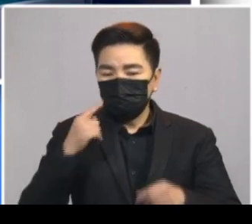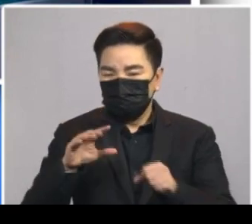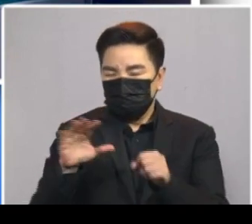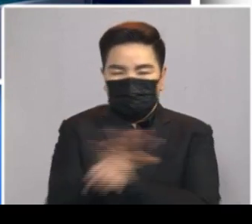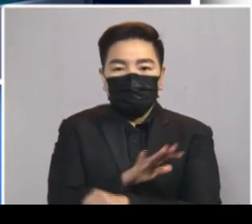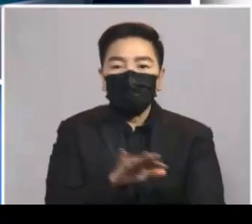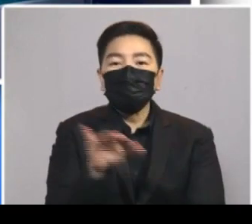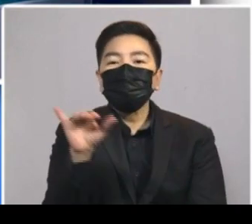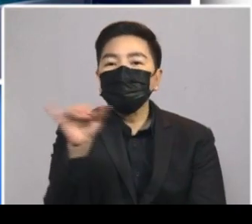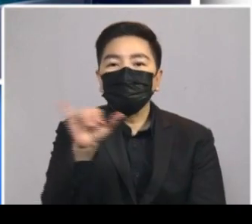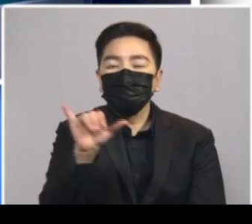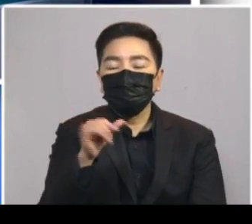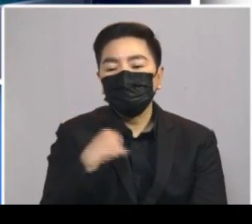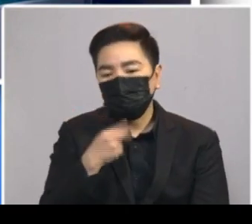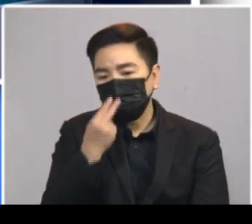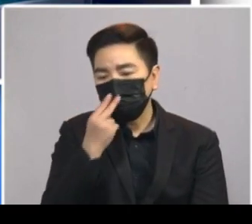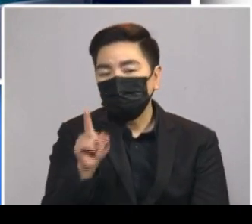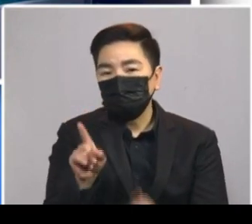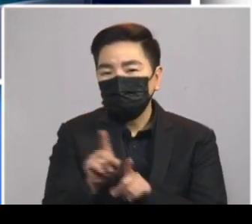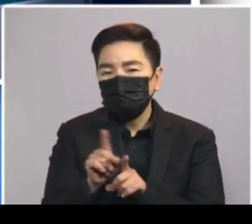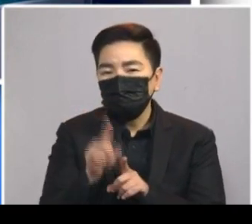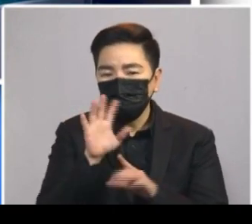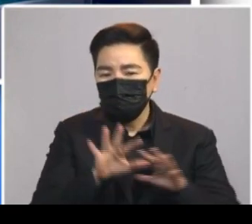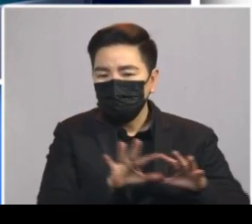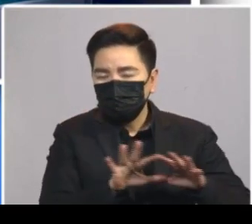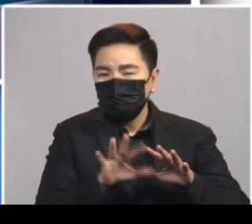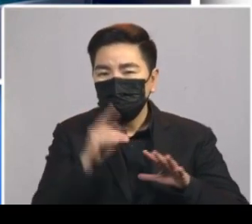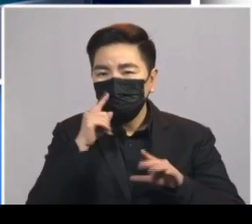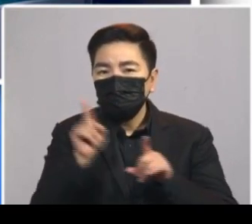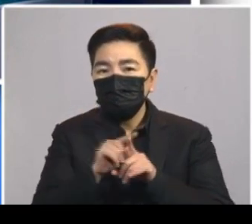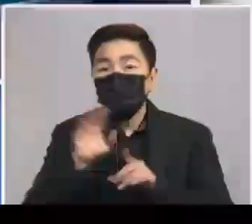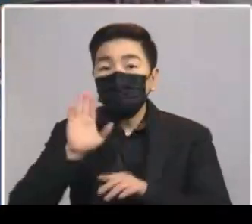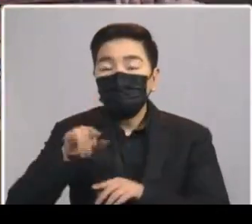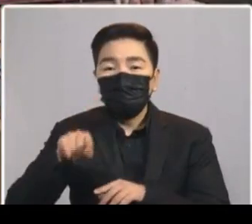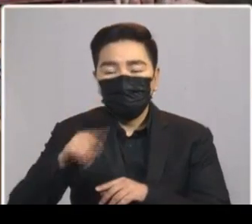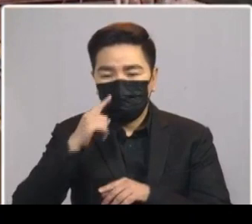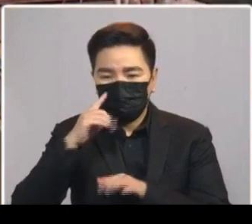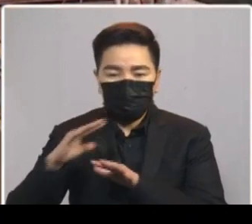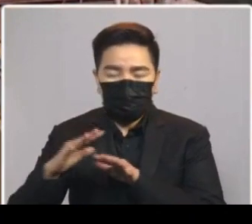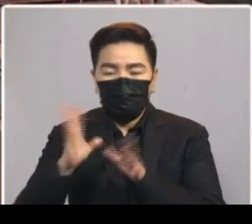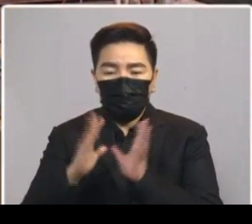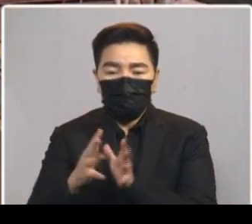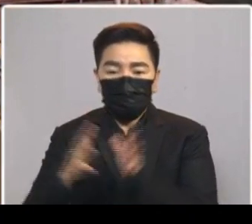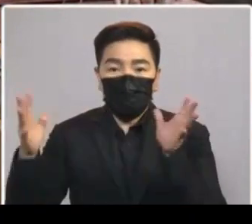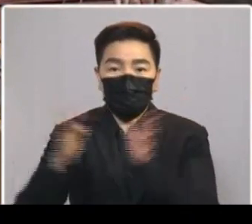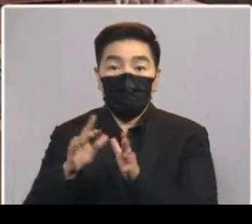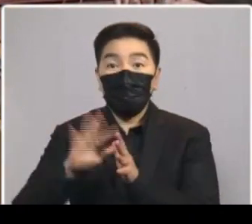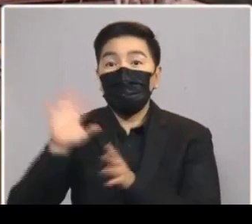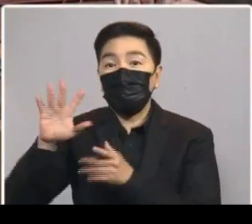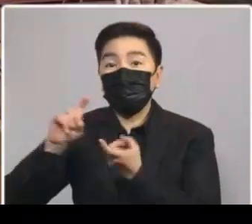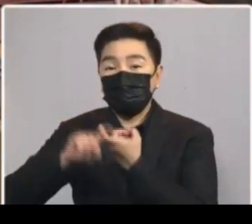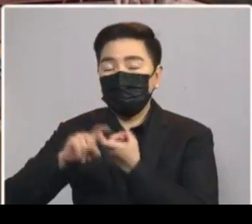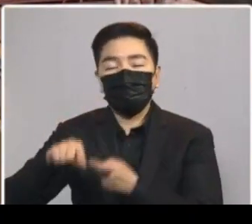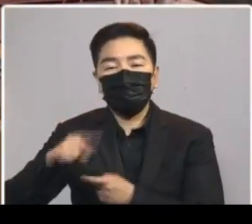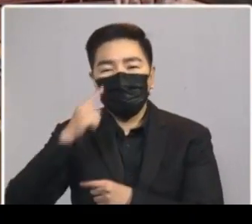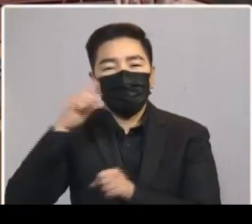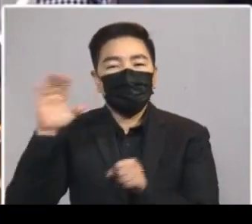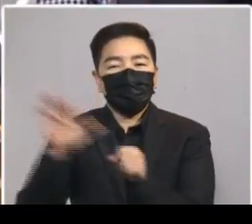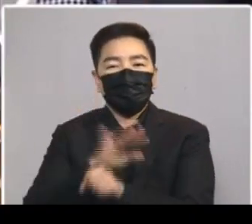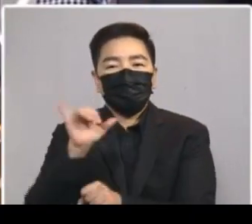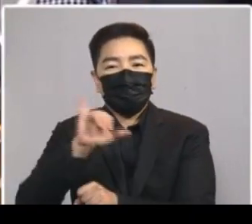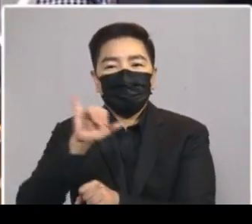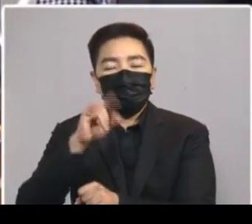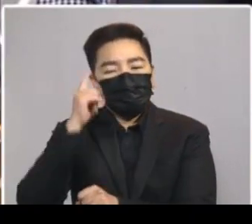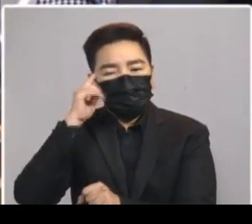บบนะครับถ้าดูกองกำลังหรือการเคลื่อนตัวของกองกำลังและขนาดของกองกำลังของรัสเซียก็ไม่น่าจะ